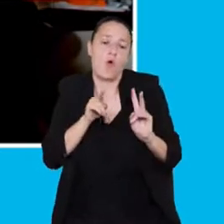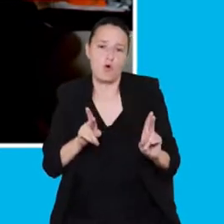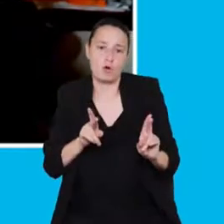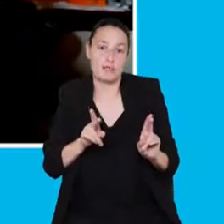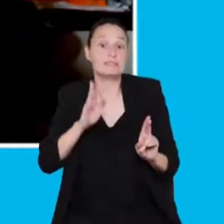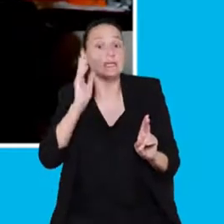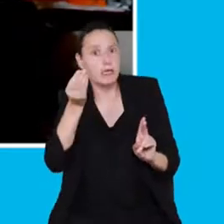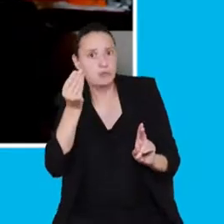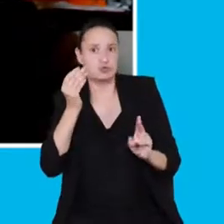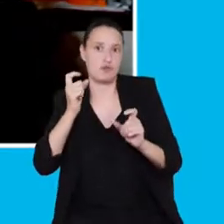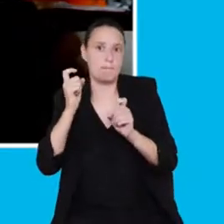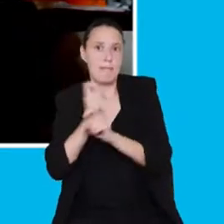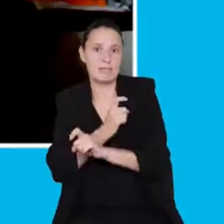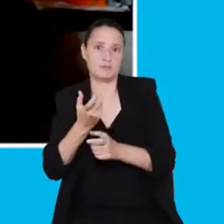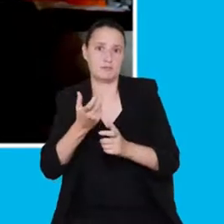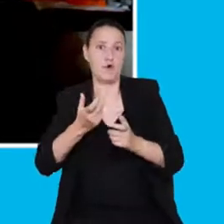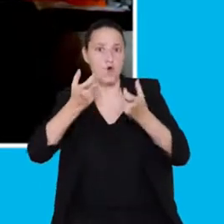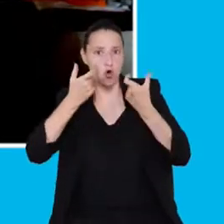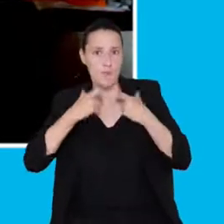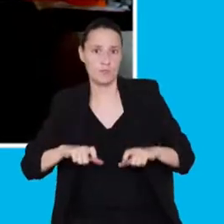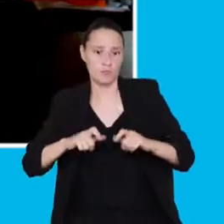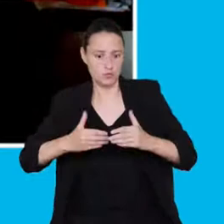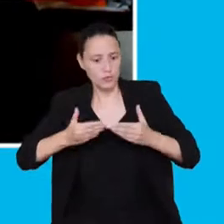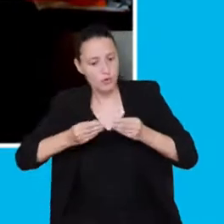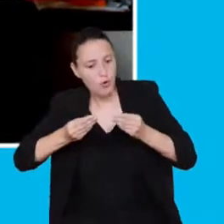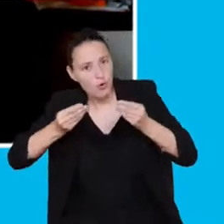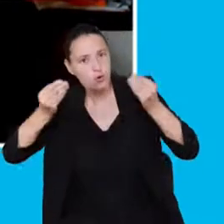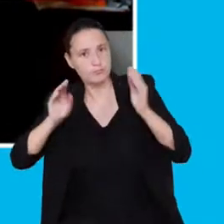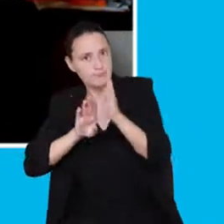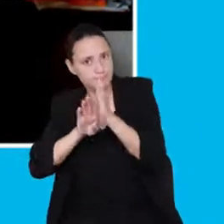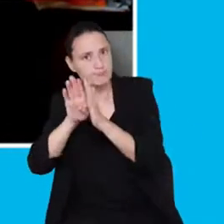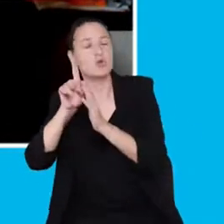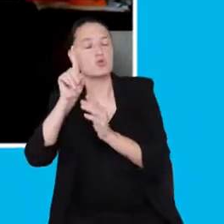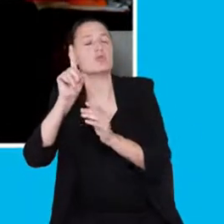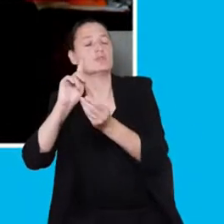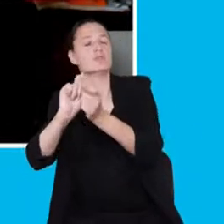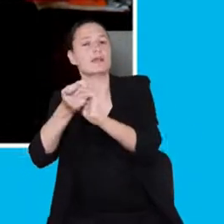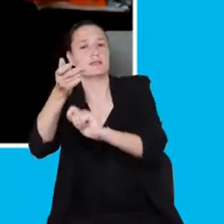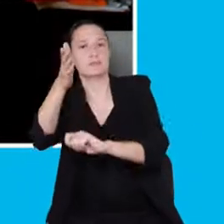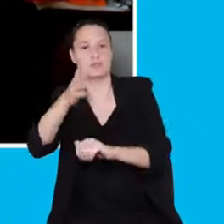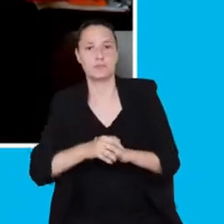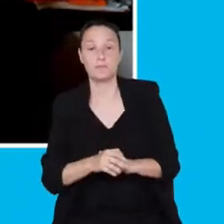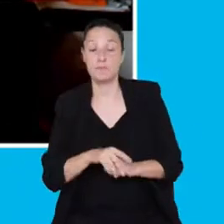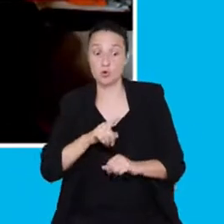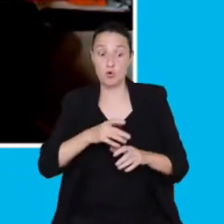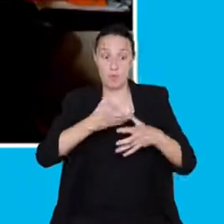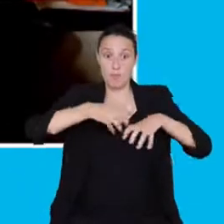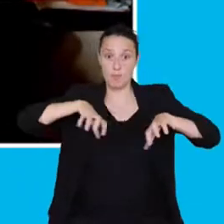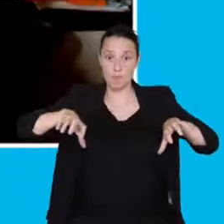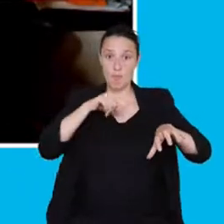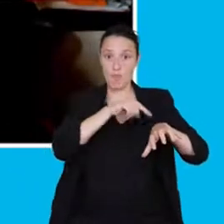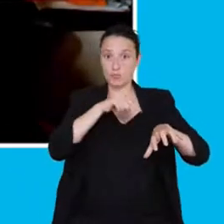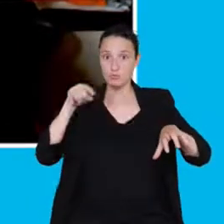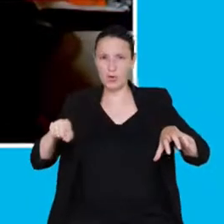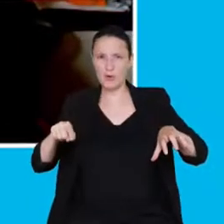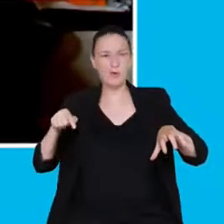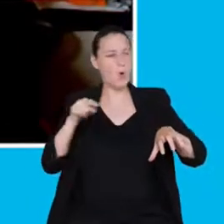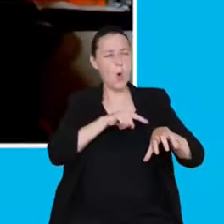państwa proletariackiego. Także mamy jakby po dwóch stronach tego podziału